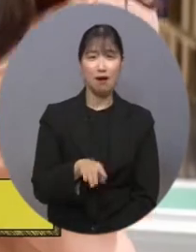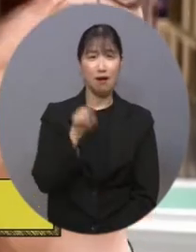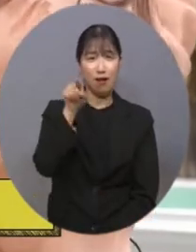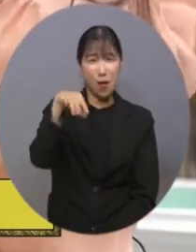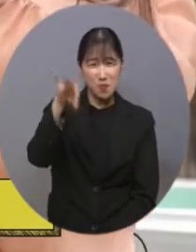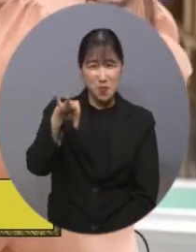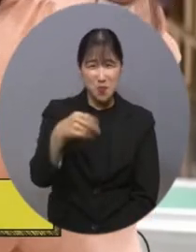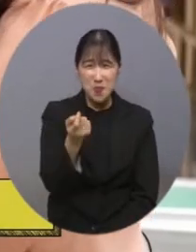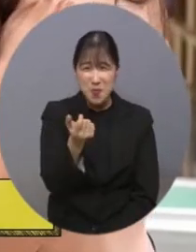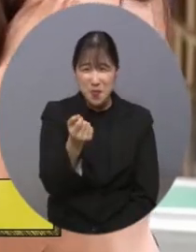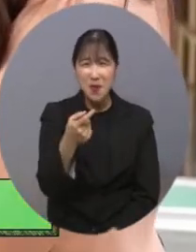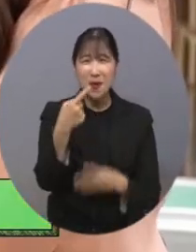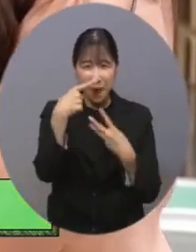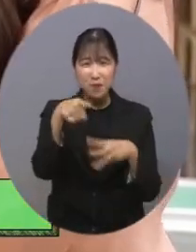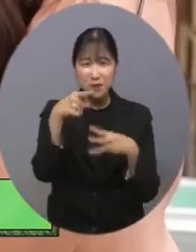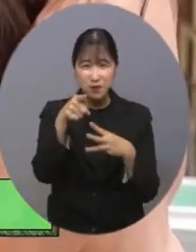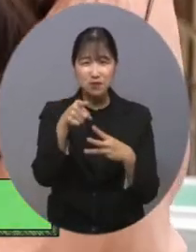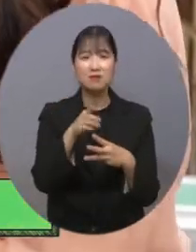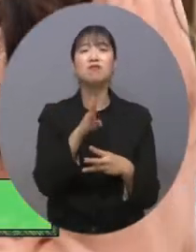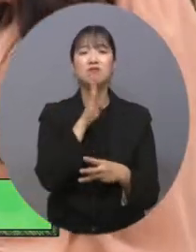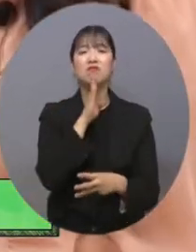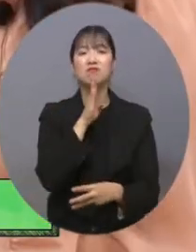이게 지금 3분의 1 정도인 거예요?